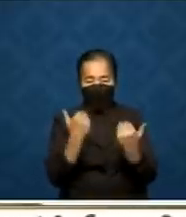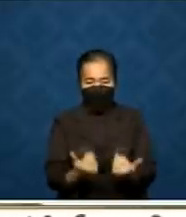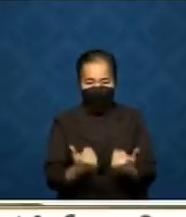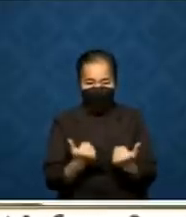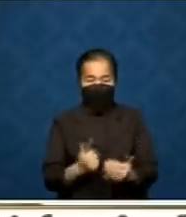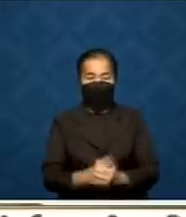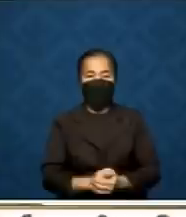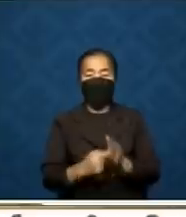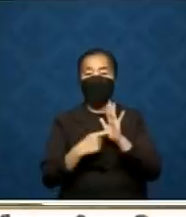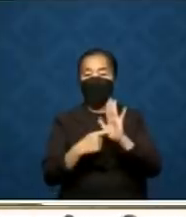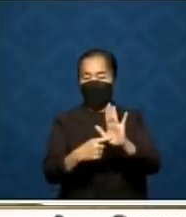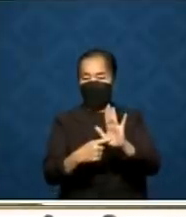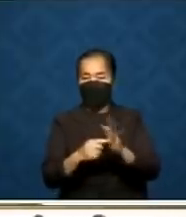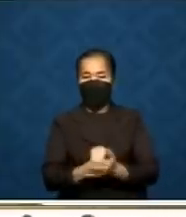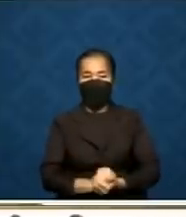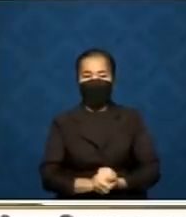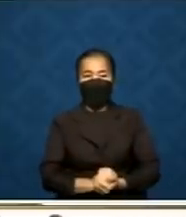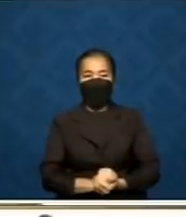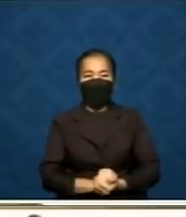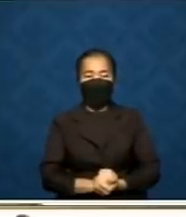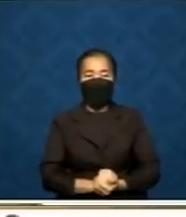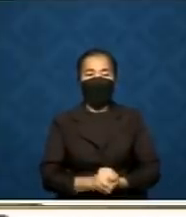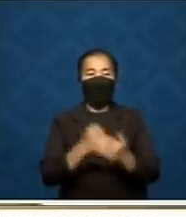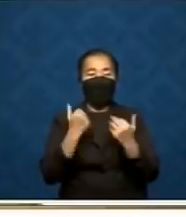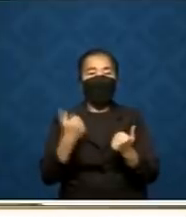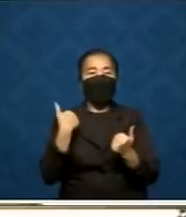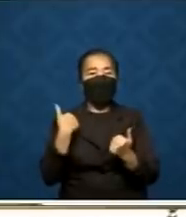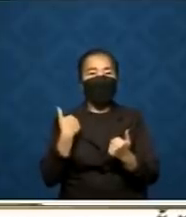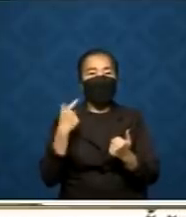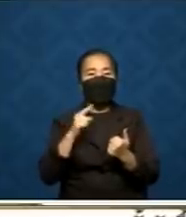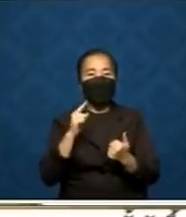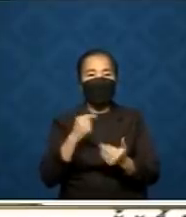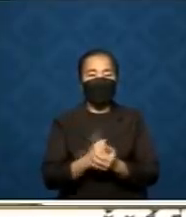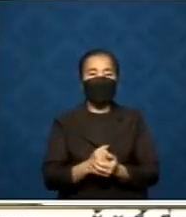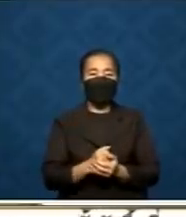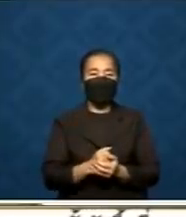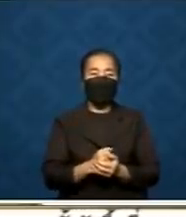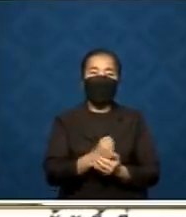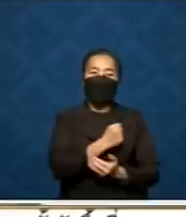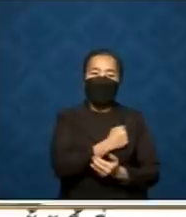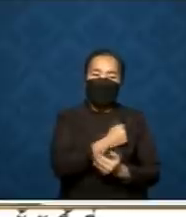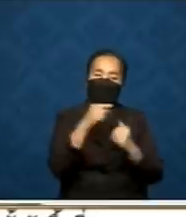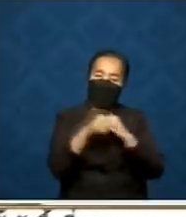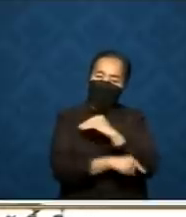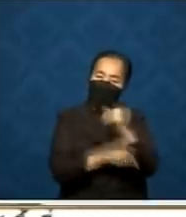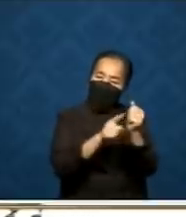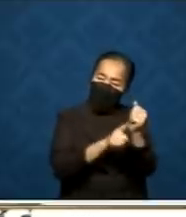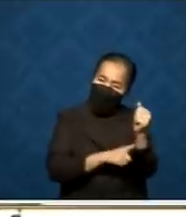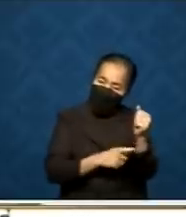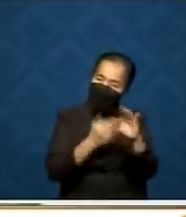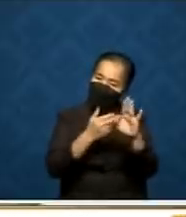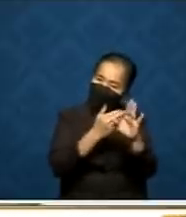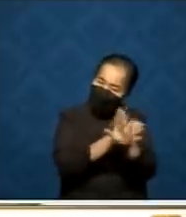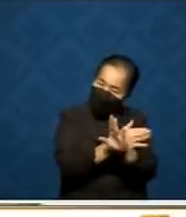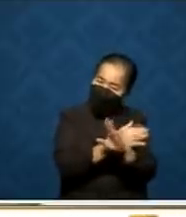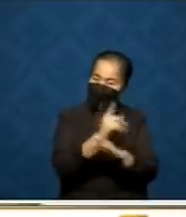เช่นยุทธพงศ์จรัสเสถียรที่พูดมานานอาจจะเป็นเรื่องเก่าแต่